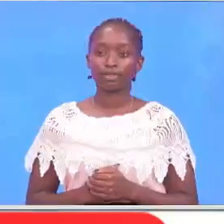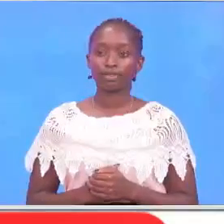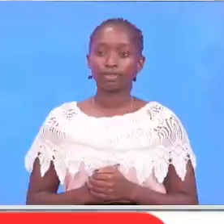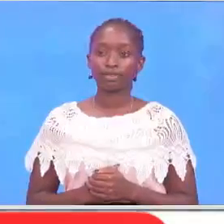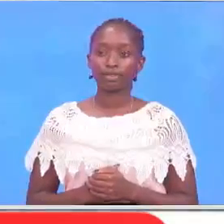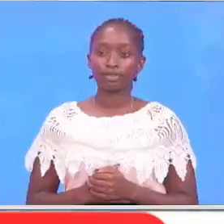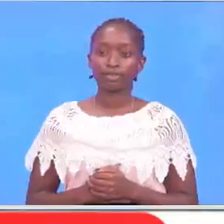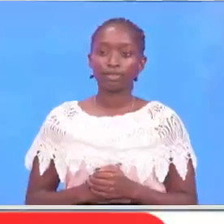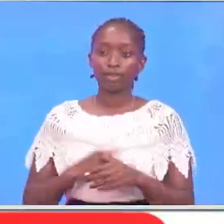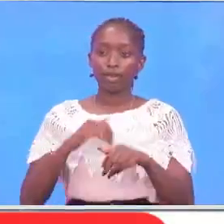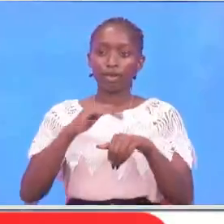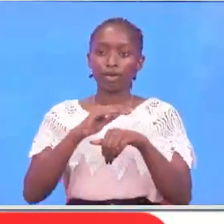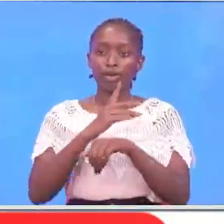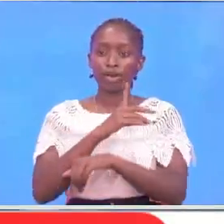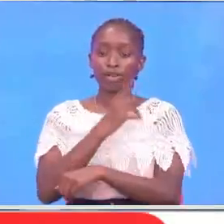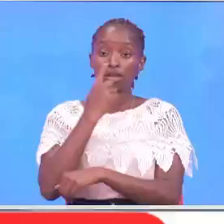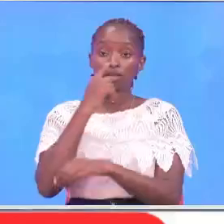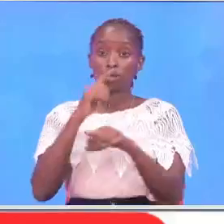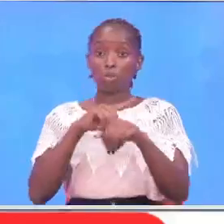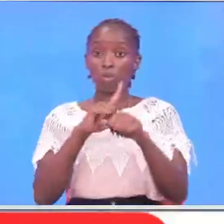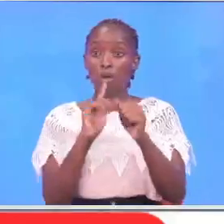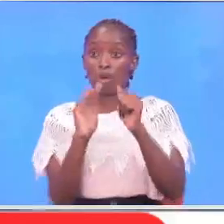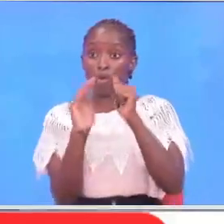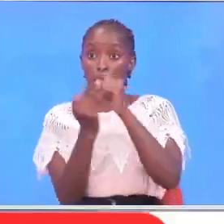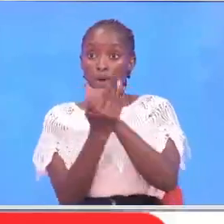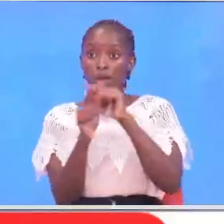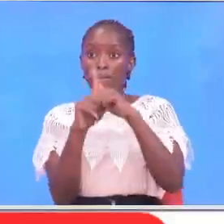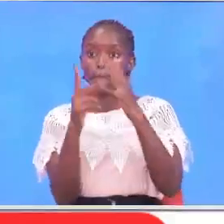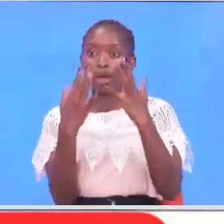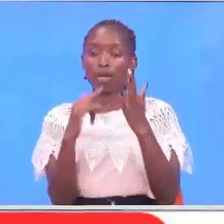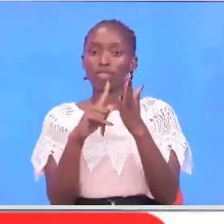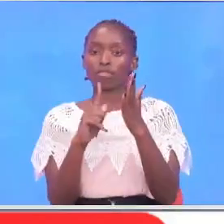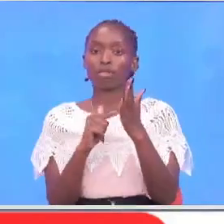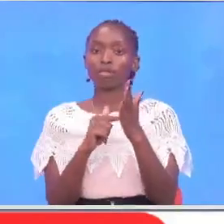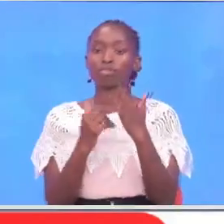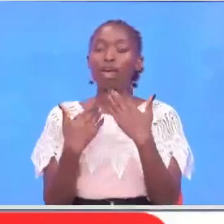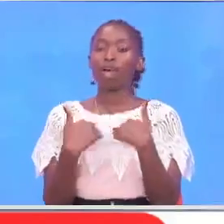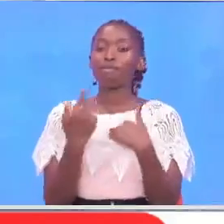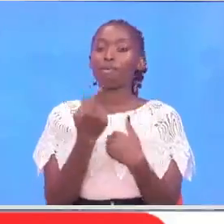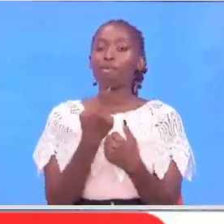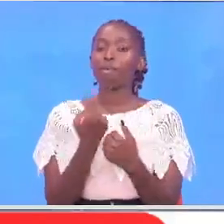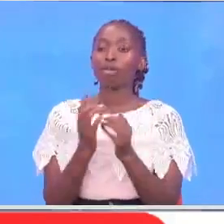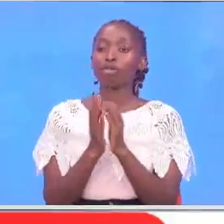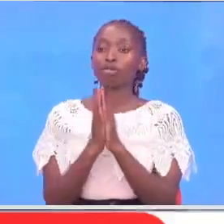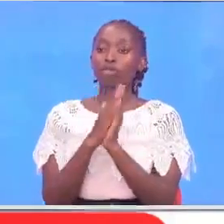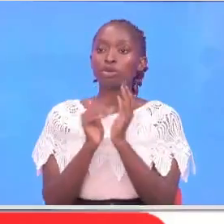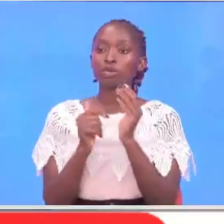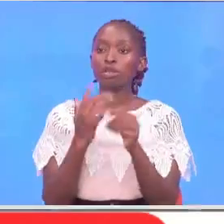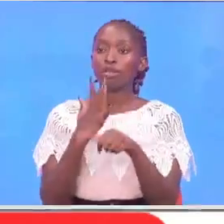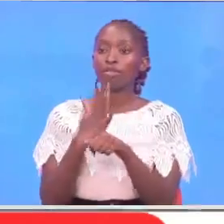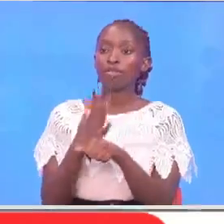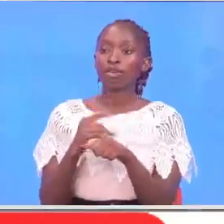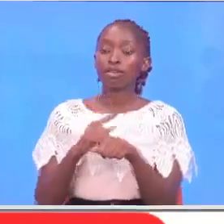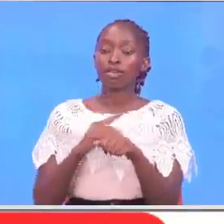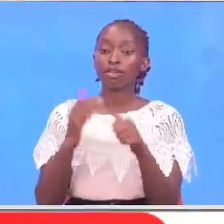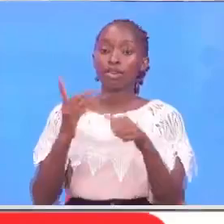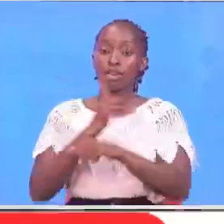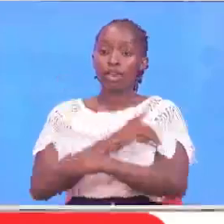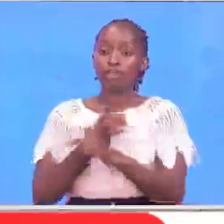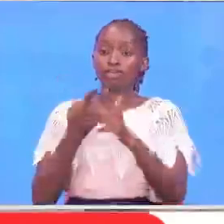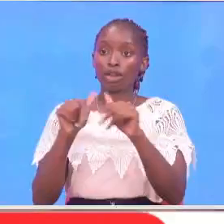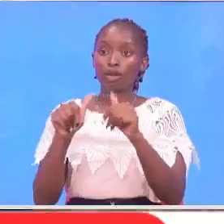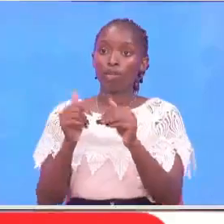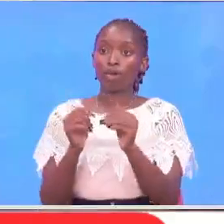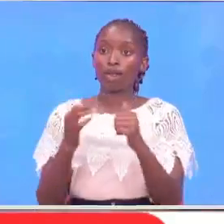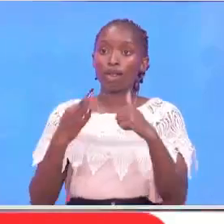Siku njema huonekana asubuhi, lakini sasa ni kinaya. Siku haikuwa sawa kuanzia mwendo wa saa 2 asubuhi kwa baadhi